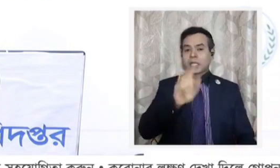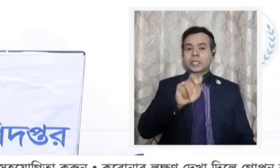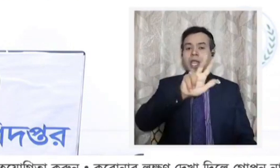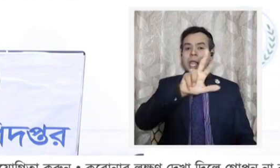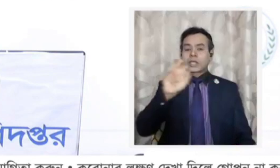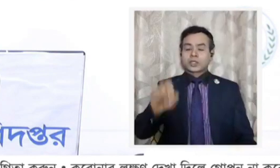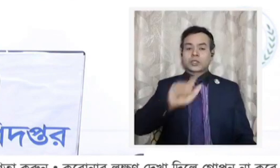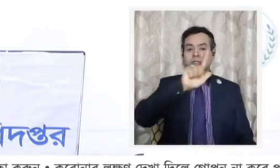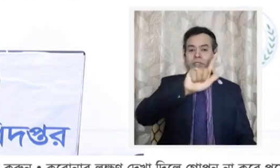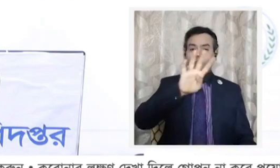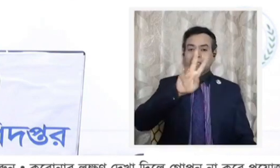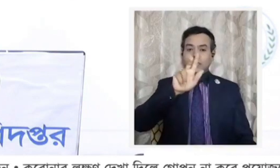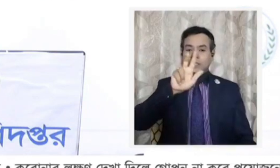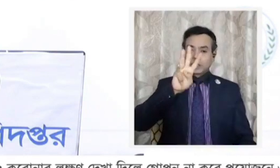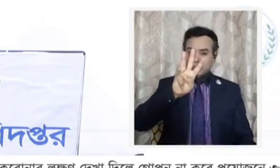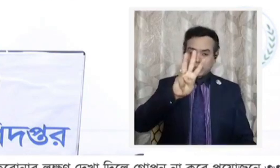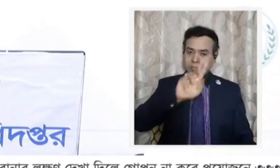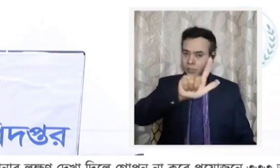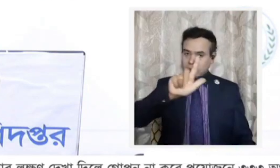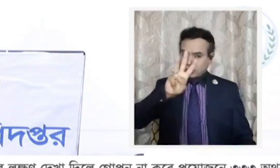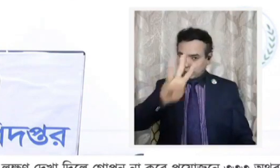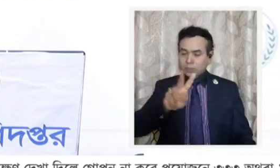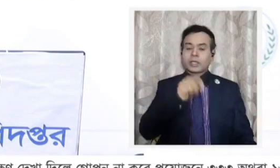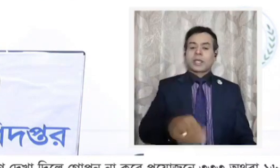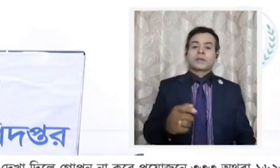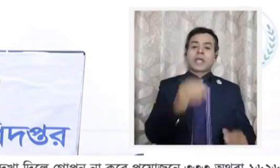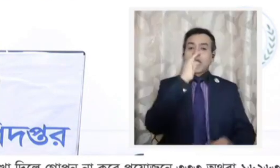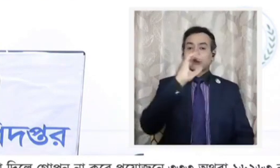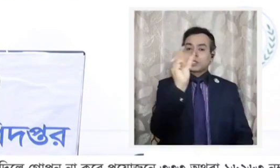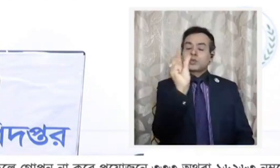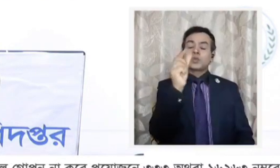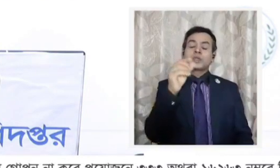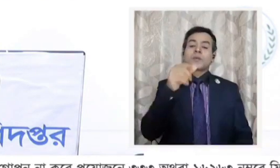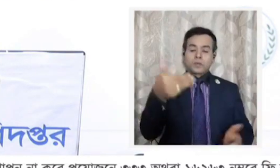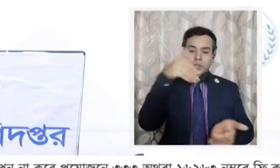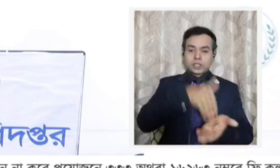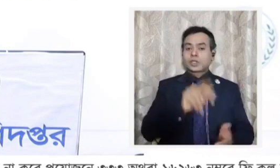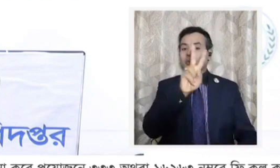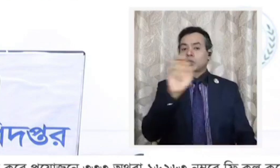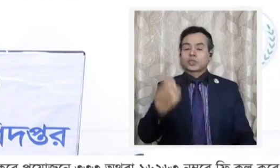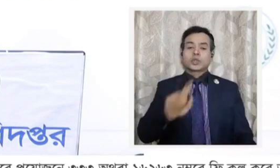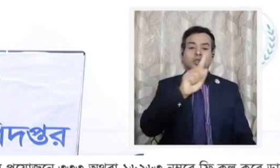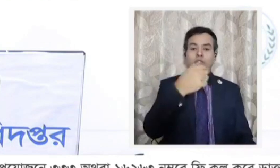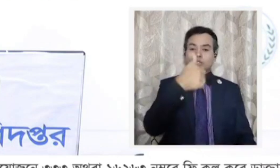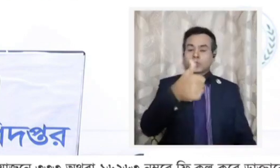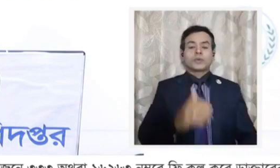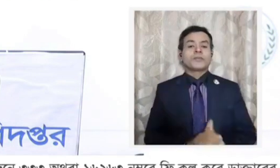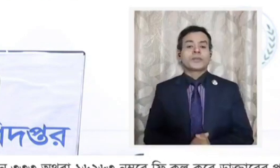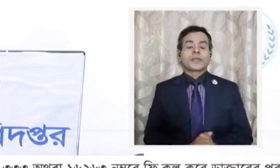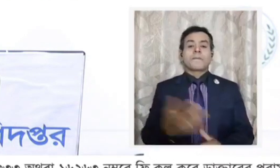ভর্তিকৃত রোগীর সংখ্যা, সারা দেশে ভর্তিকৃত রোগীর সংখ্যা 4,873 জন, আইসিইউ বেডে ভর্তি আছেন